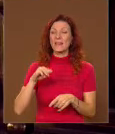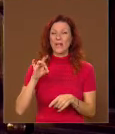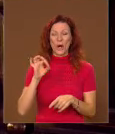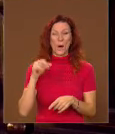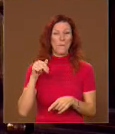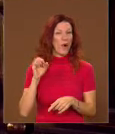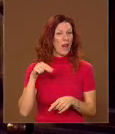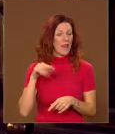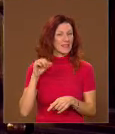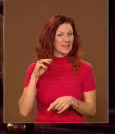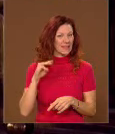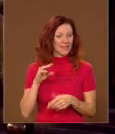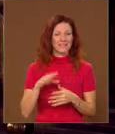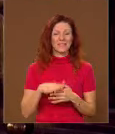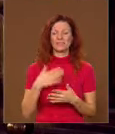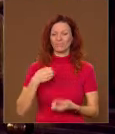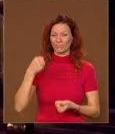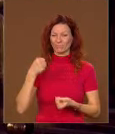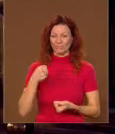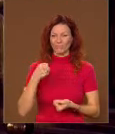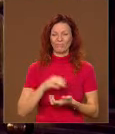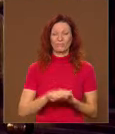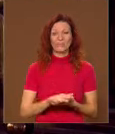Богослужението ще бъде отслужено от